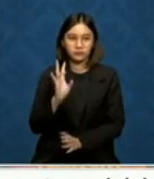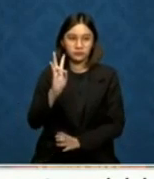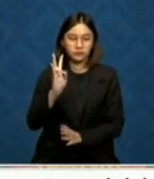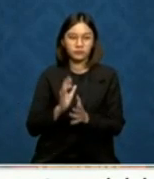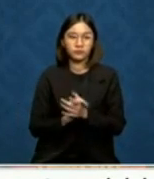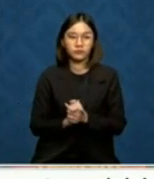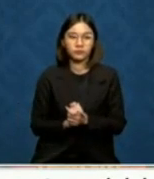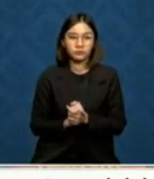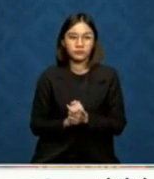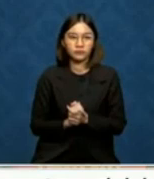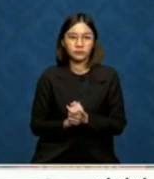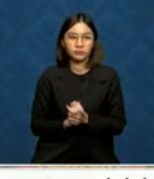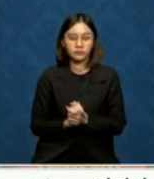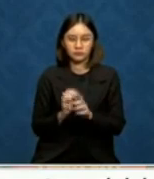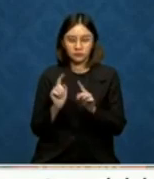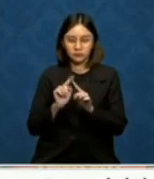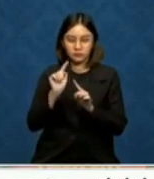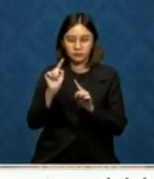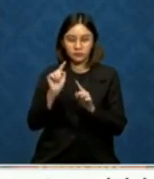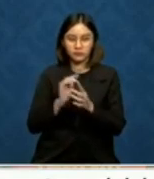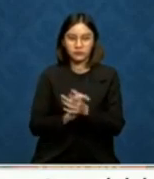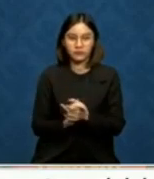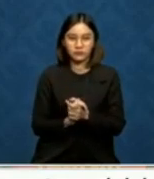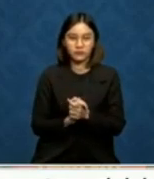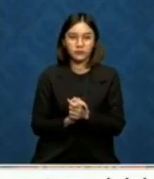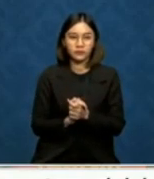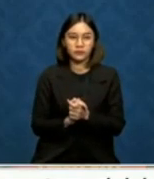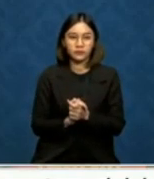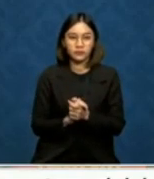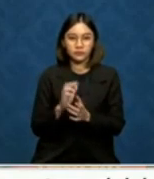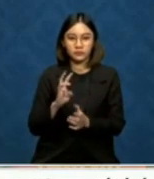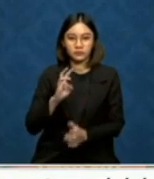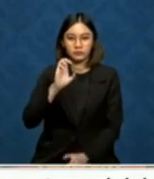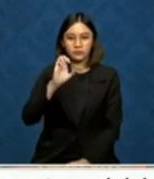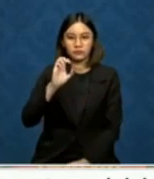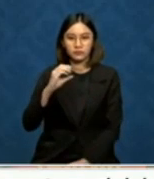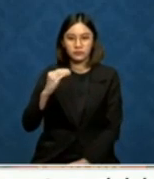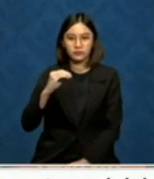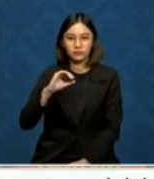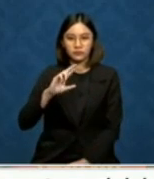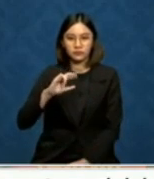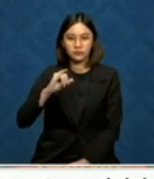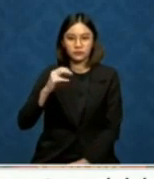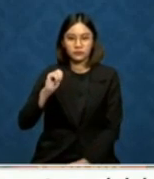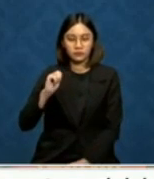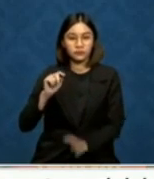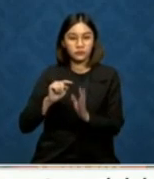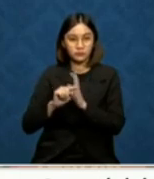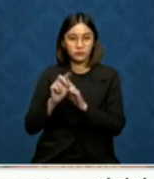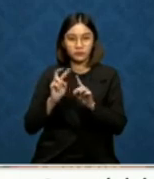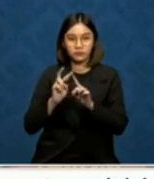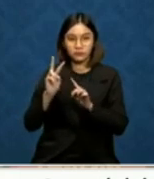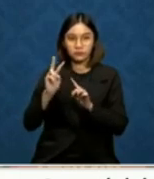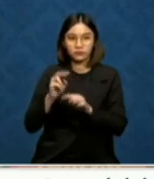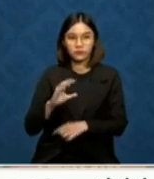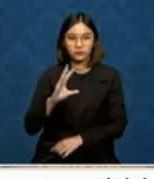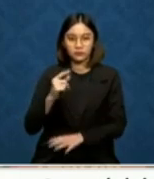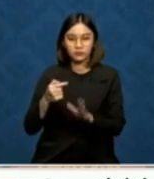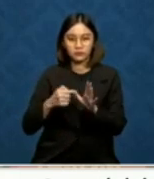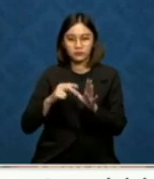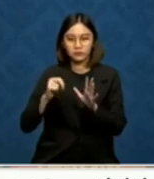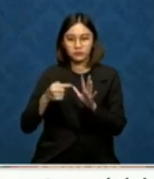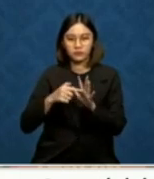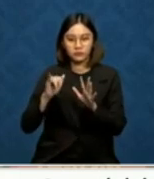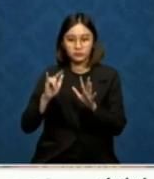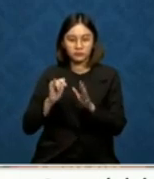ท่าน 1. พลตำรวจโทวิโรจน์เป่าอิน 2. นายชำนาญพั